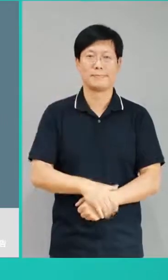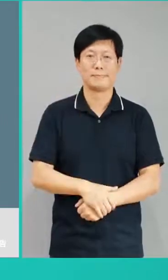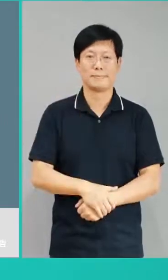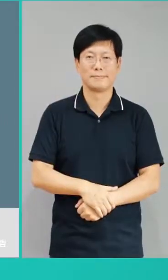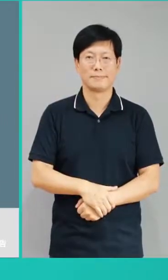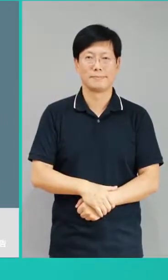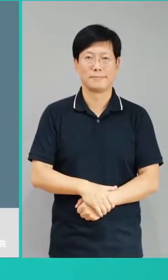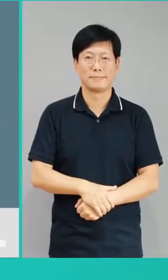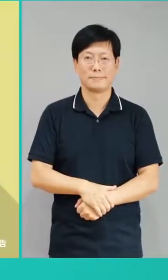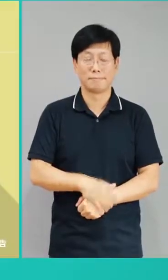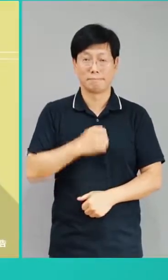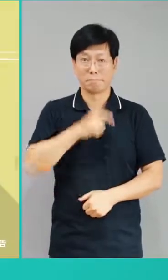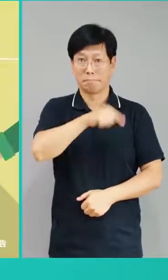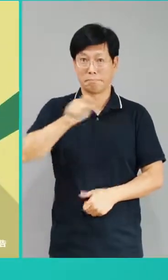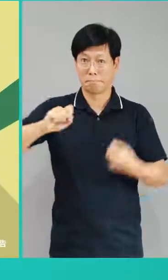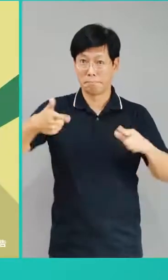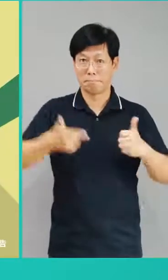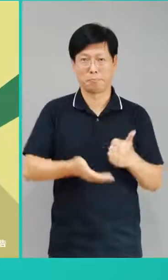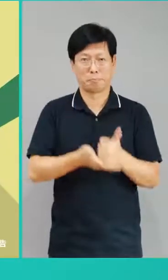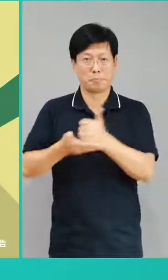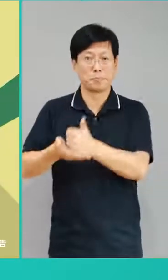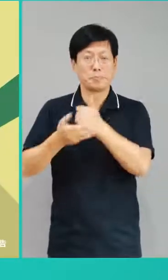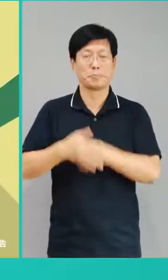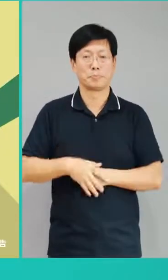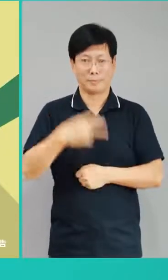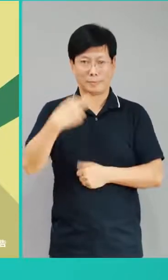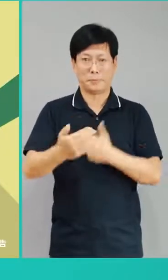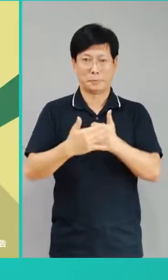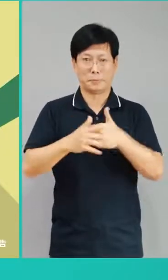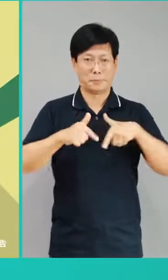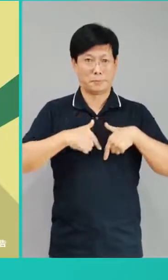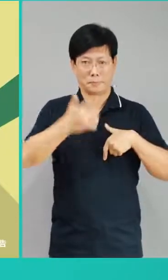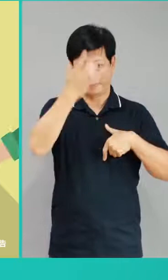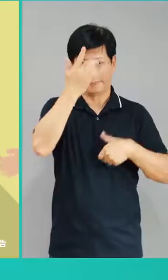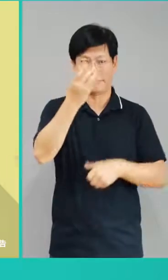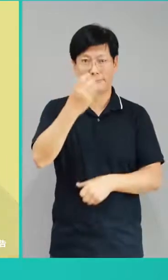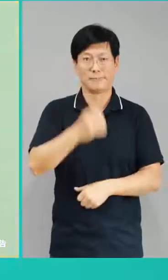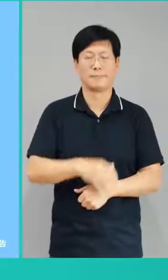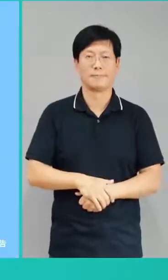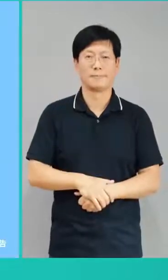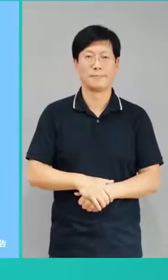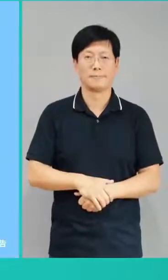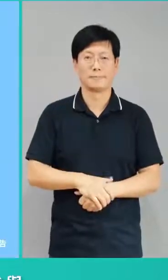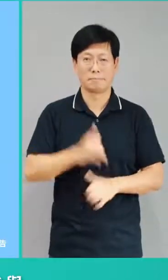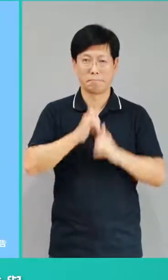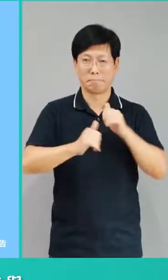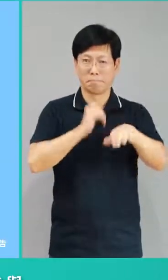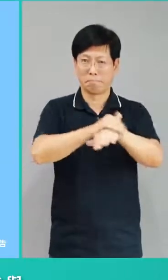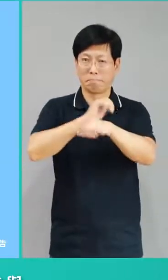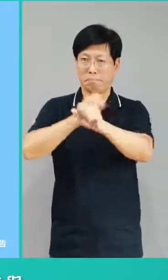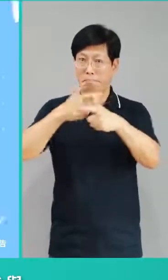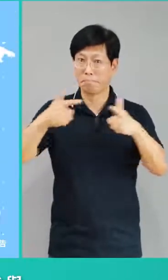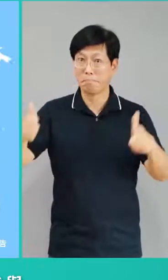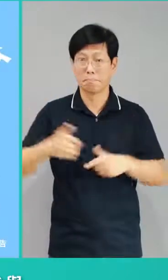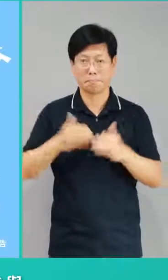不一样的。尊重彼此间的差异，别让你我的心有障碍。多元